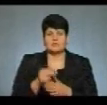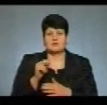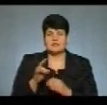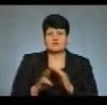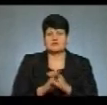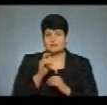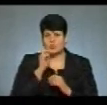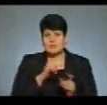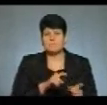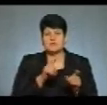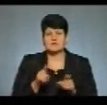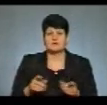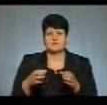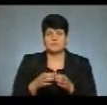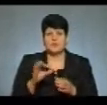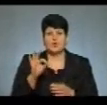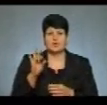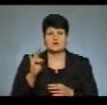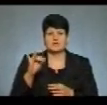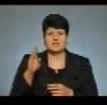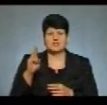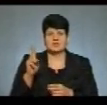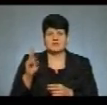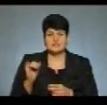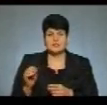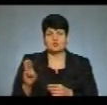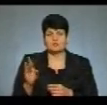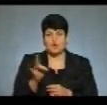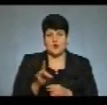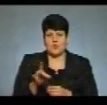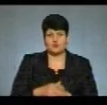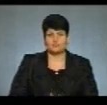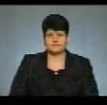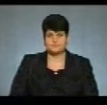церкви України перейшла громада села Онишківці Шумського району.